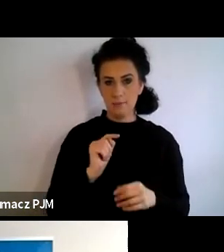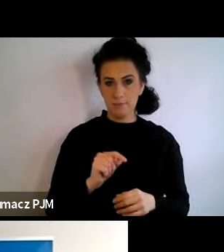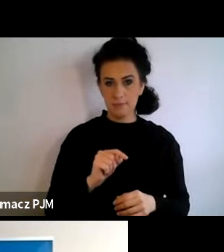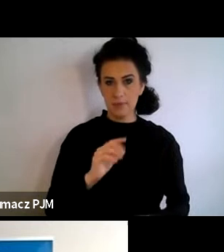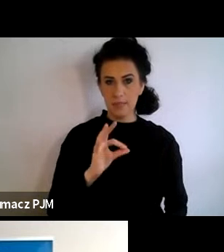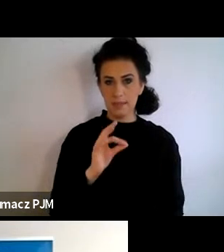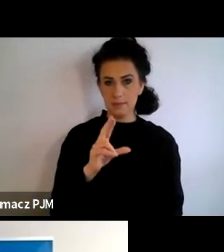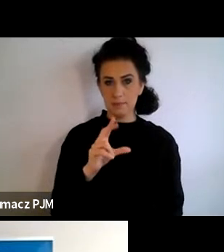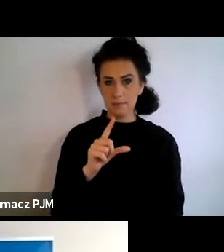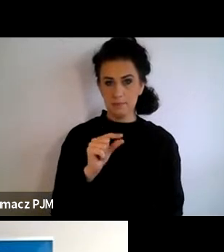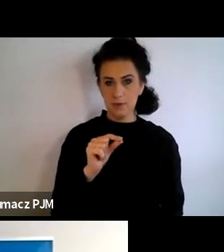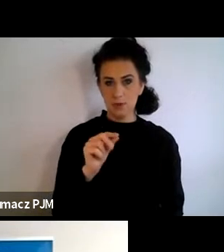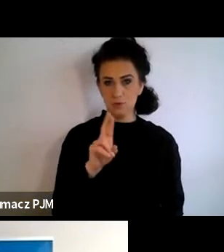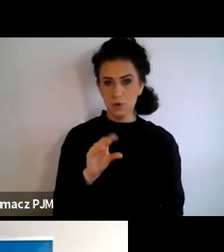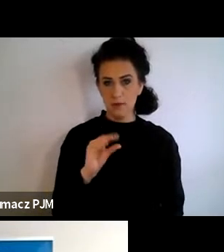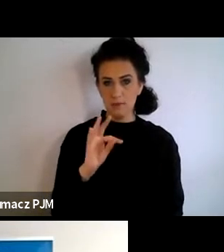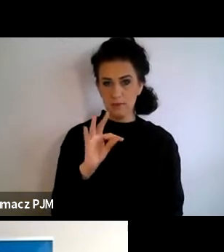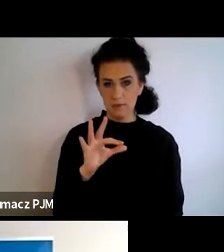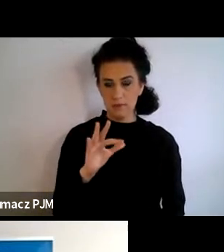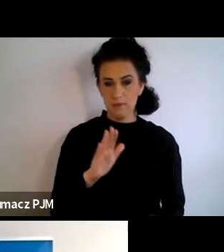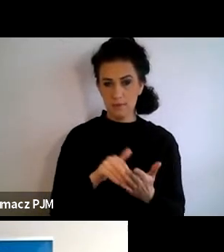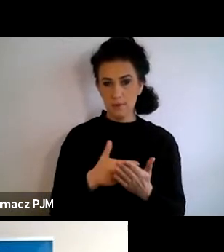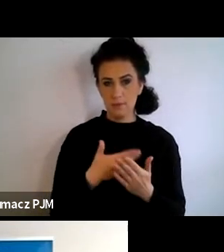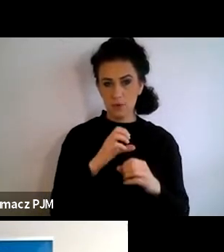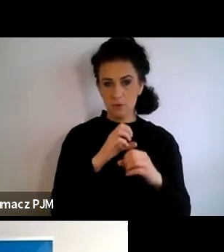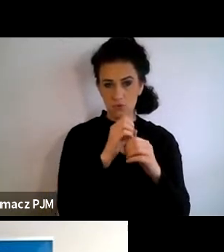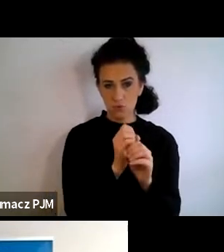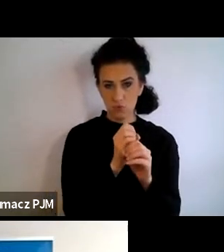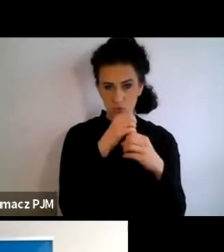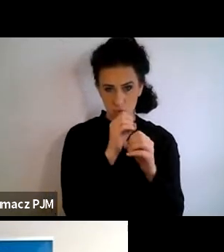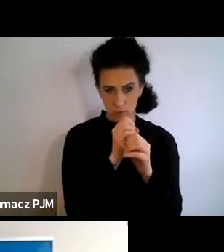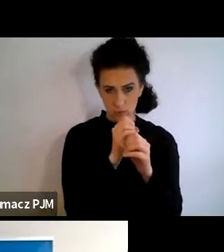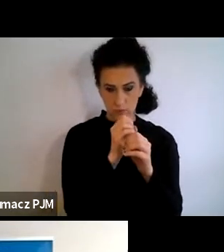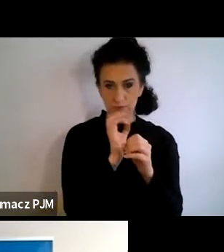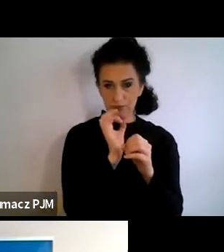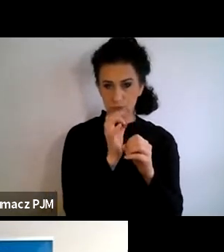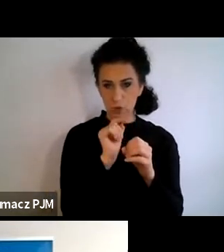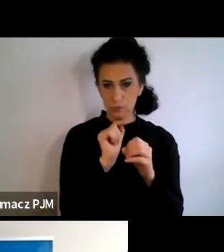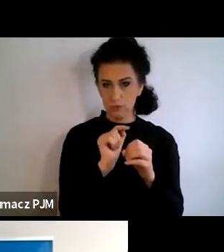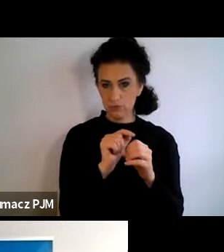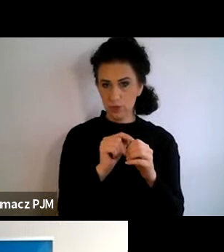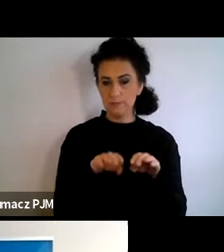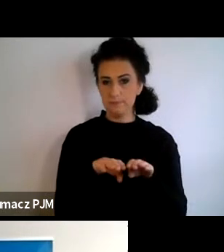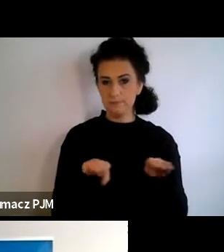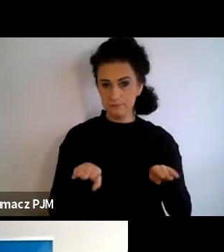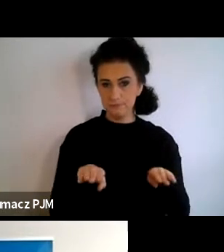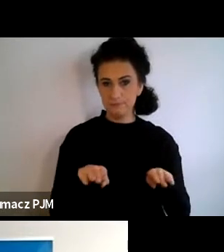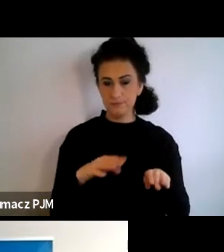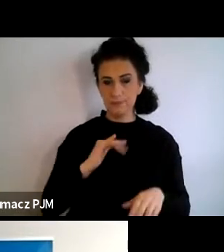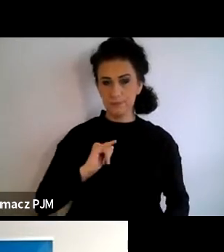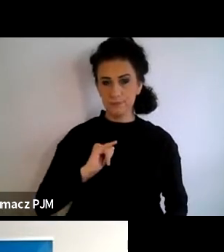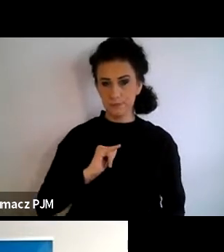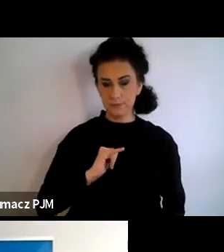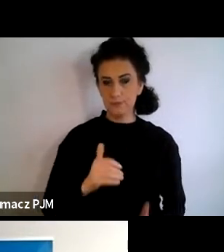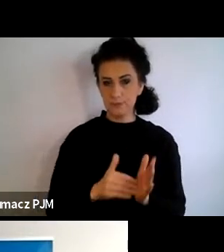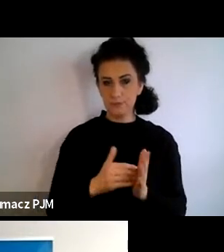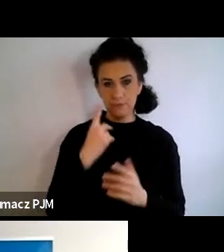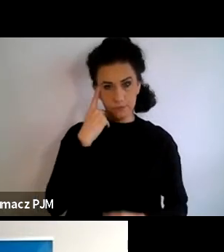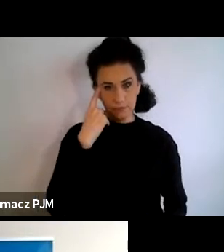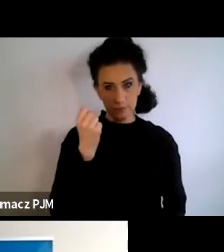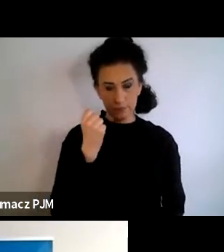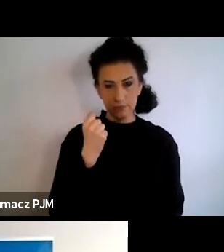I Zoom jak jest dobrą, świetną platformą, to trzeba pamiętać, że jest